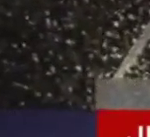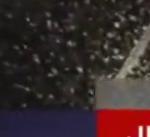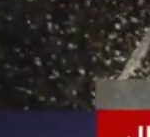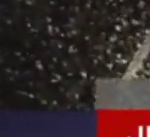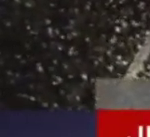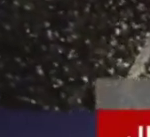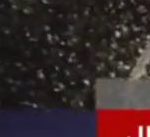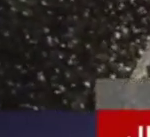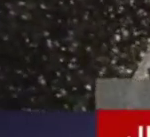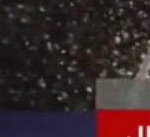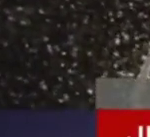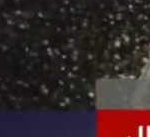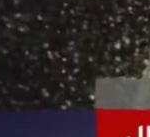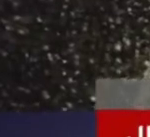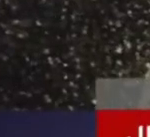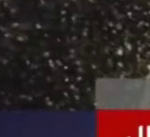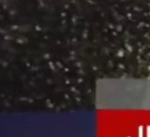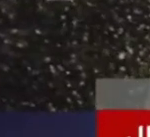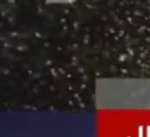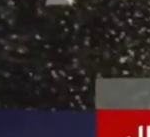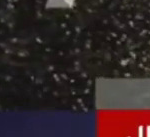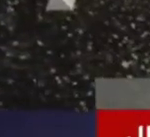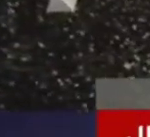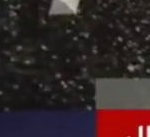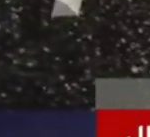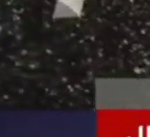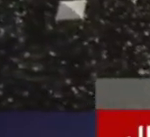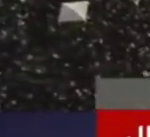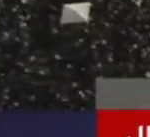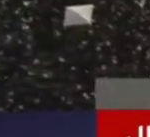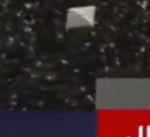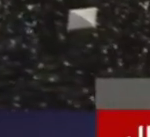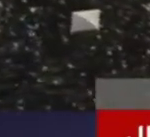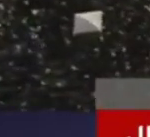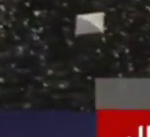الدبابه كل شعب اسرائيل يجلكم